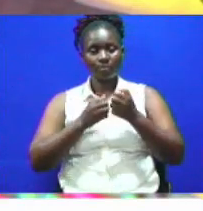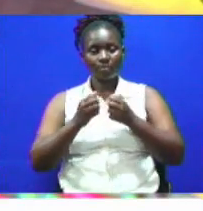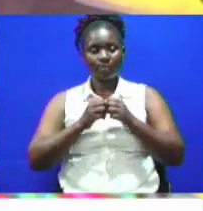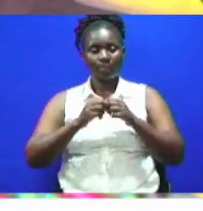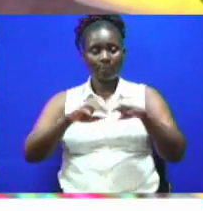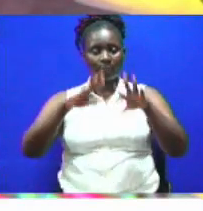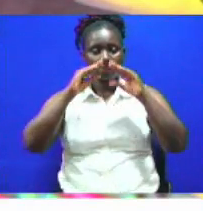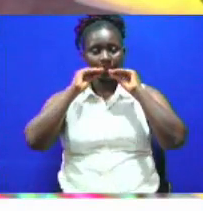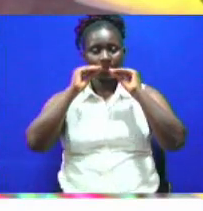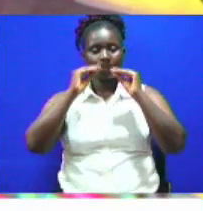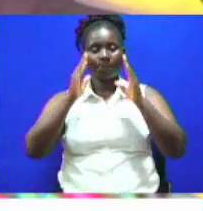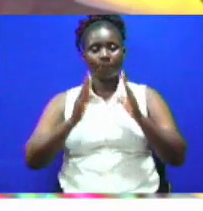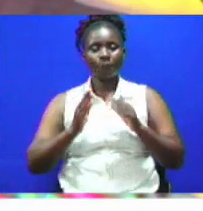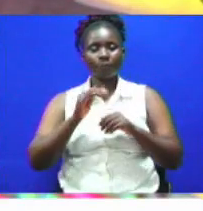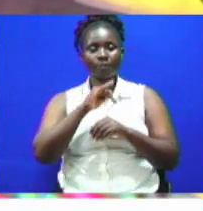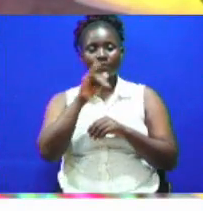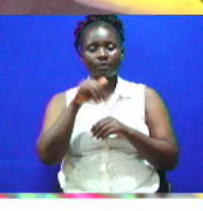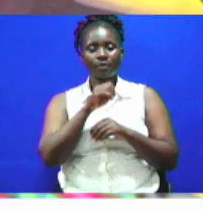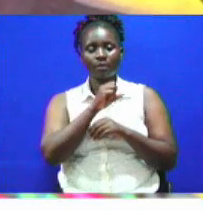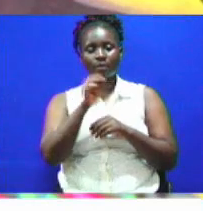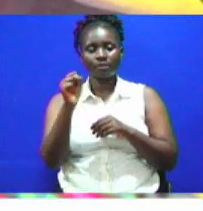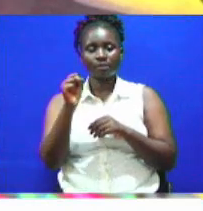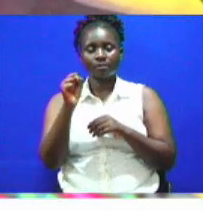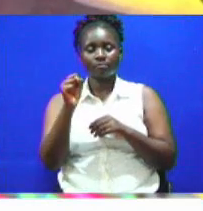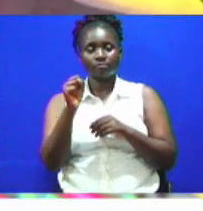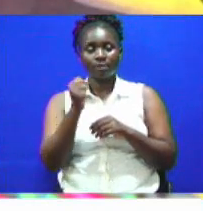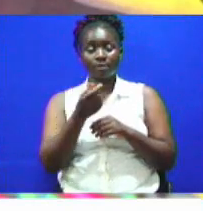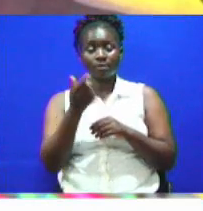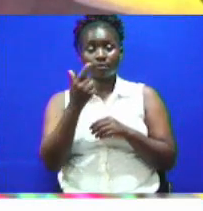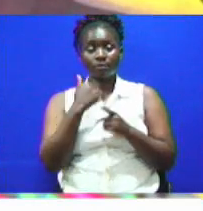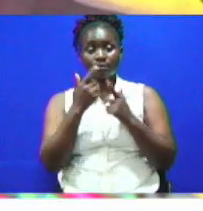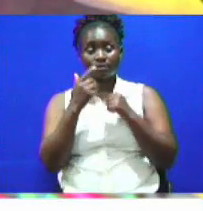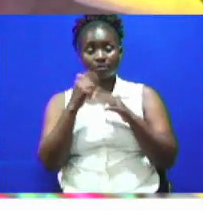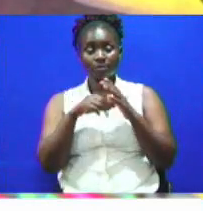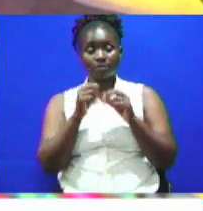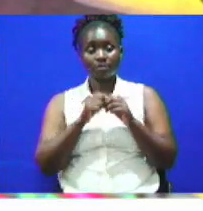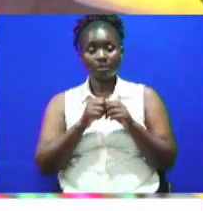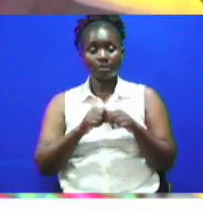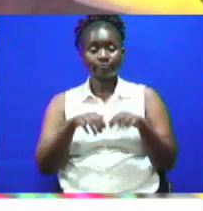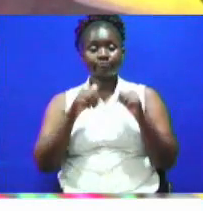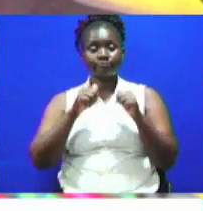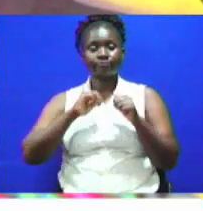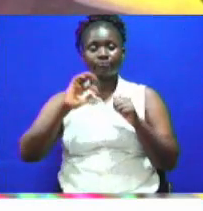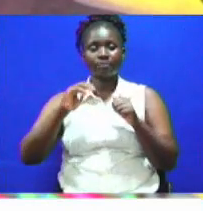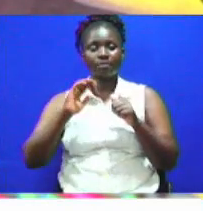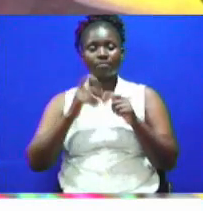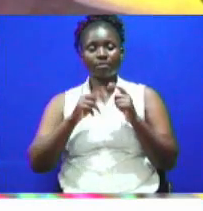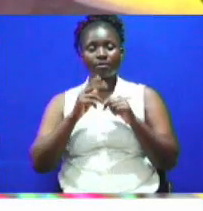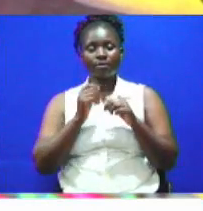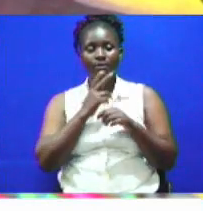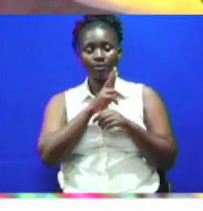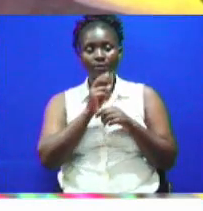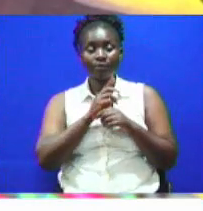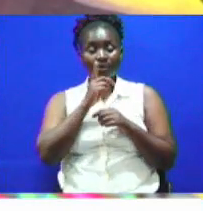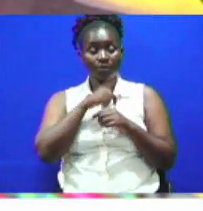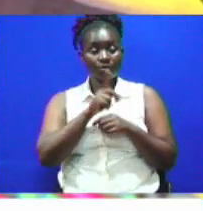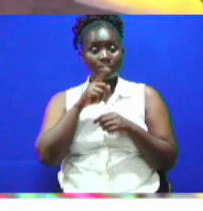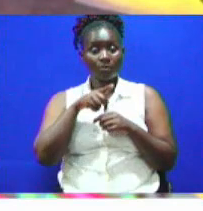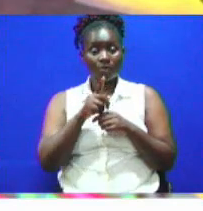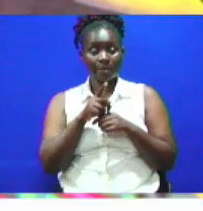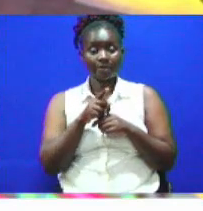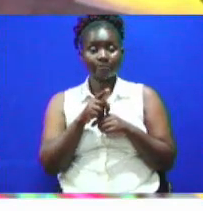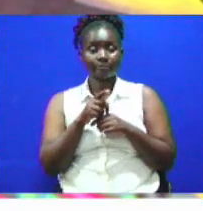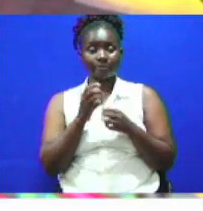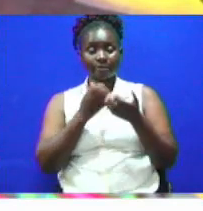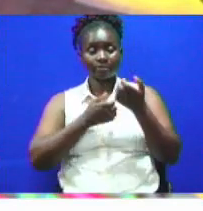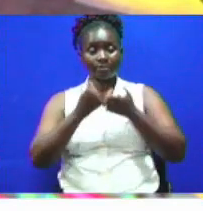bali ya beskuru ya junior secondary ko na litikoria lera se bunge enene nonya na boniga nyarekobaga ko moche kiombe kiliyo kubalika boroki